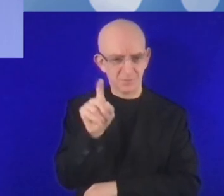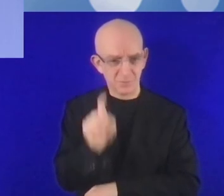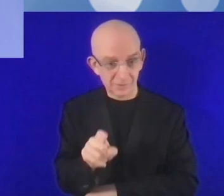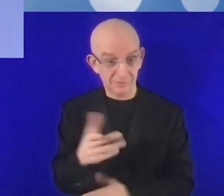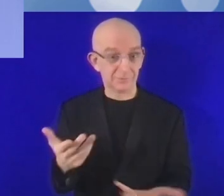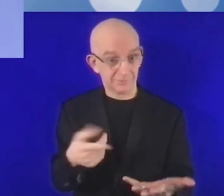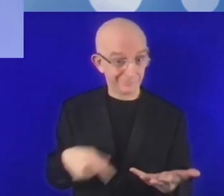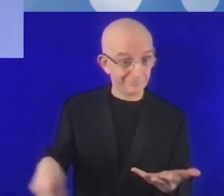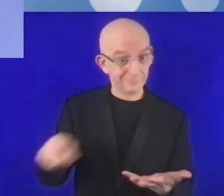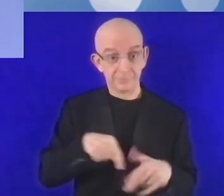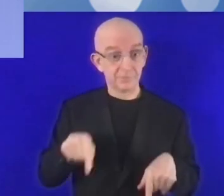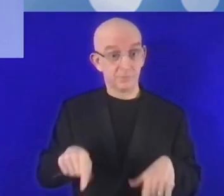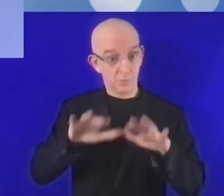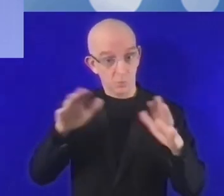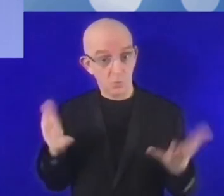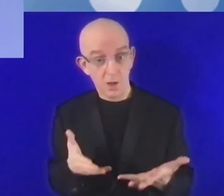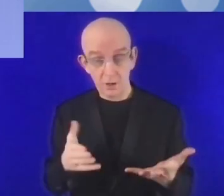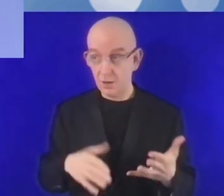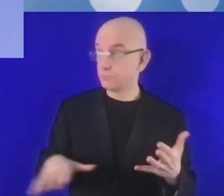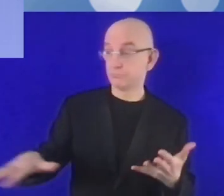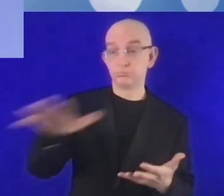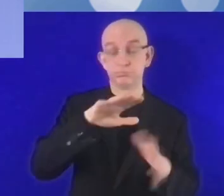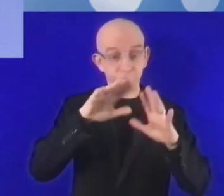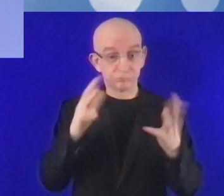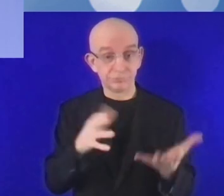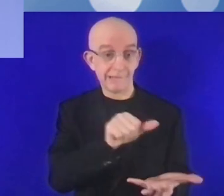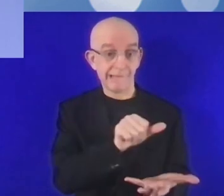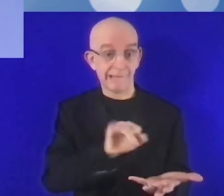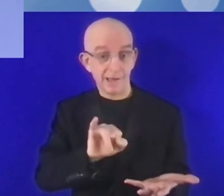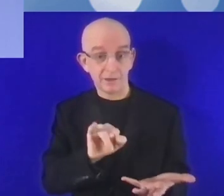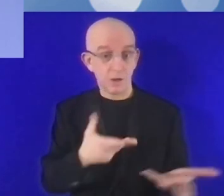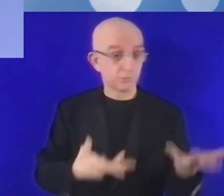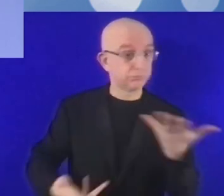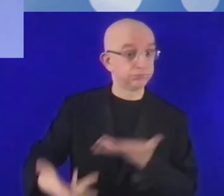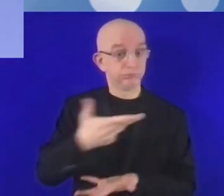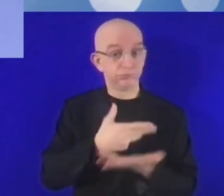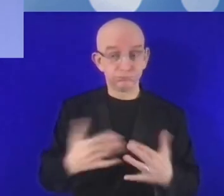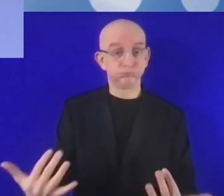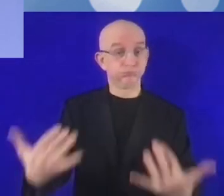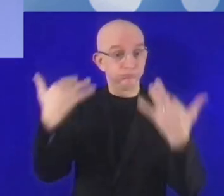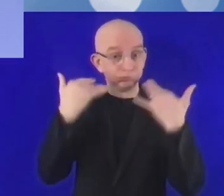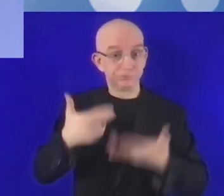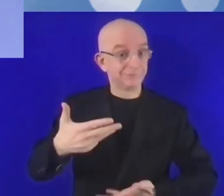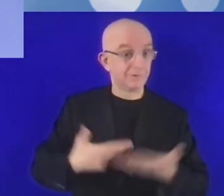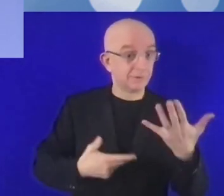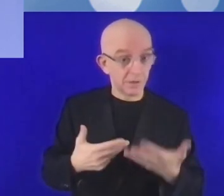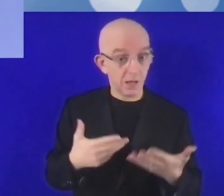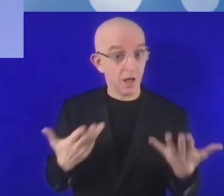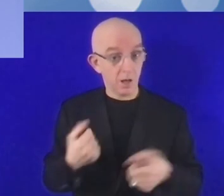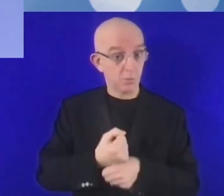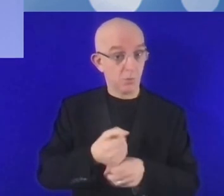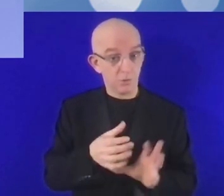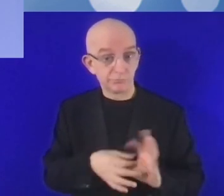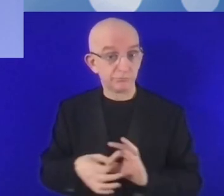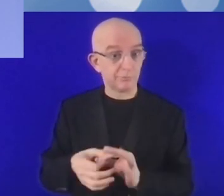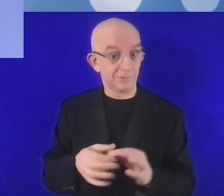更好的、更有尊严的地方，在我们的虚拟世界当中，还是我们的敏感度已经损失了？我